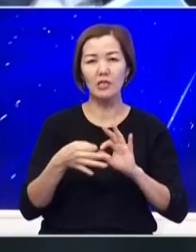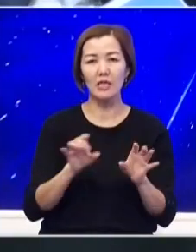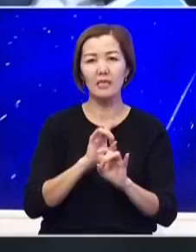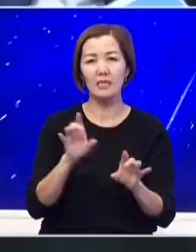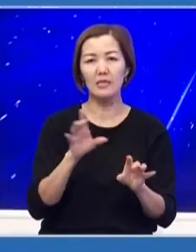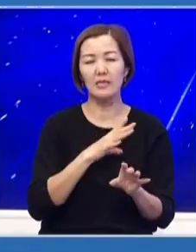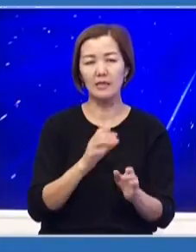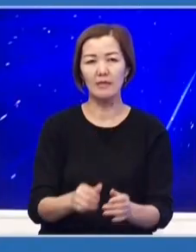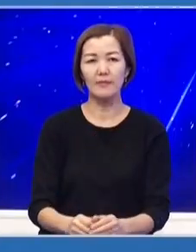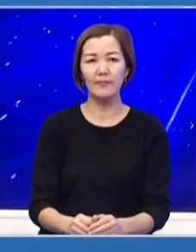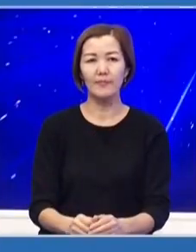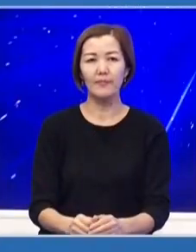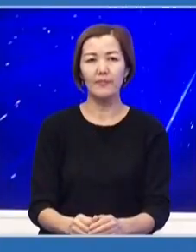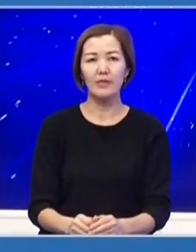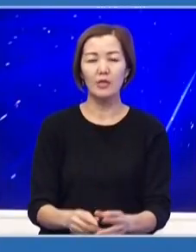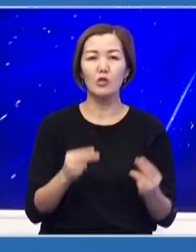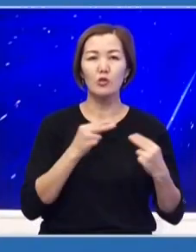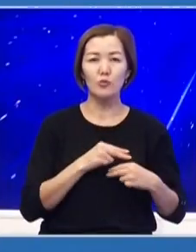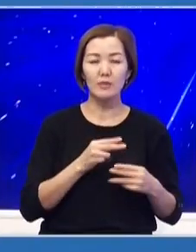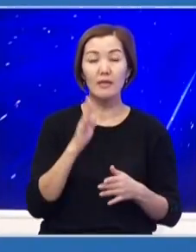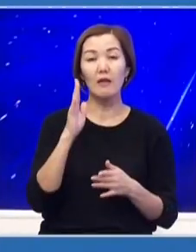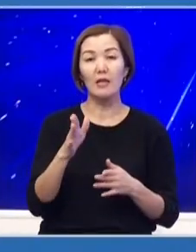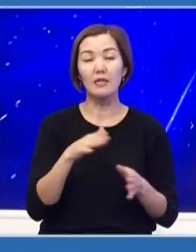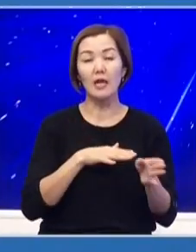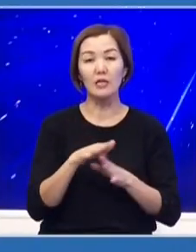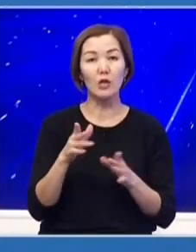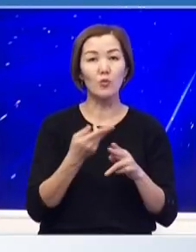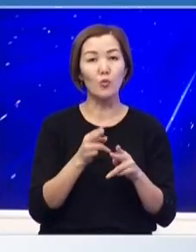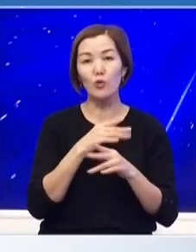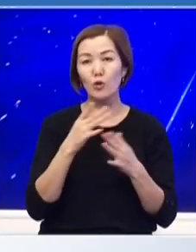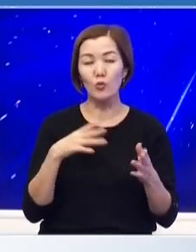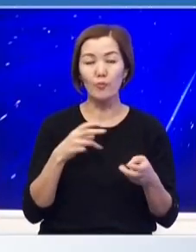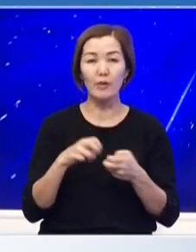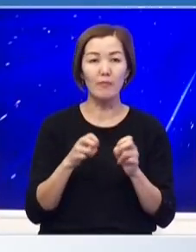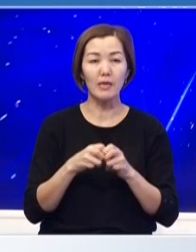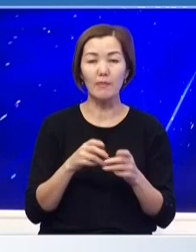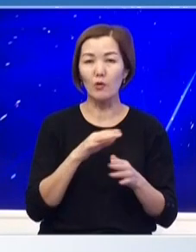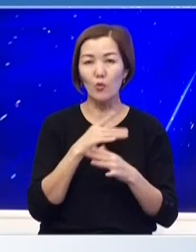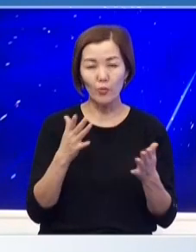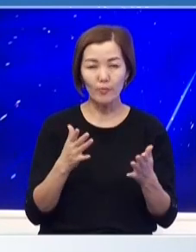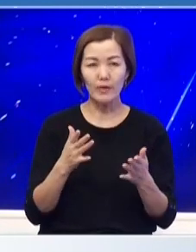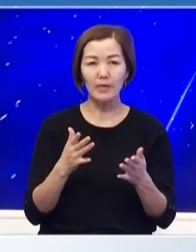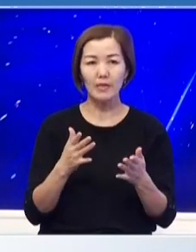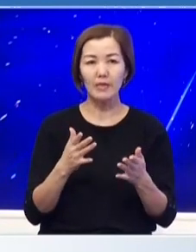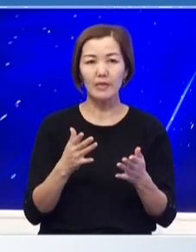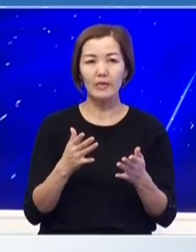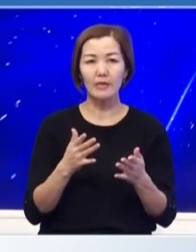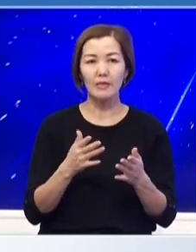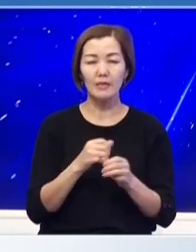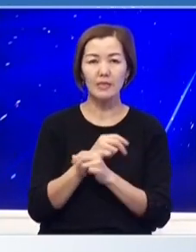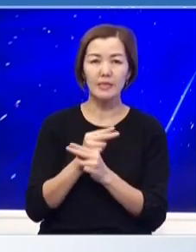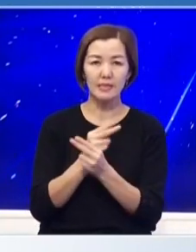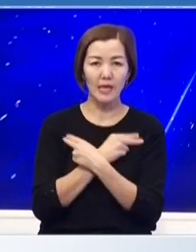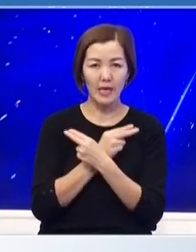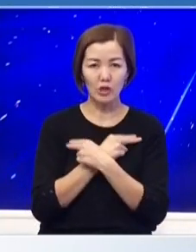тоқталды. Жұмыстың бәрі алдыда деп айтса болады, өйткені жиналған проблема өте көп. Саяжайдан бастап,